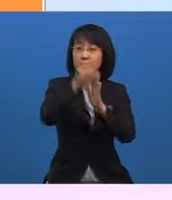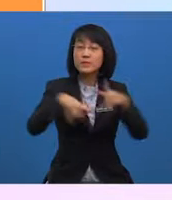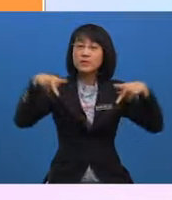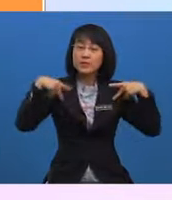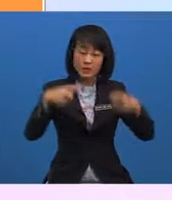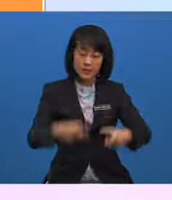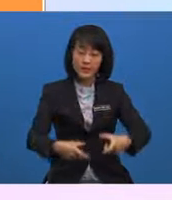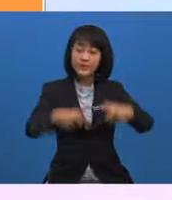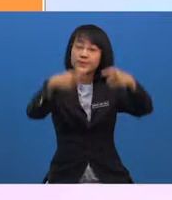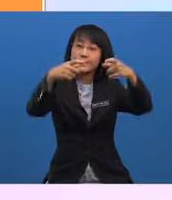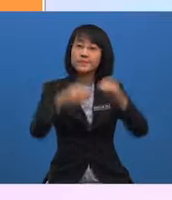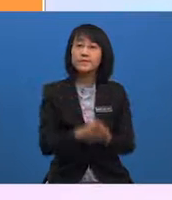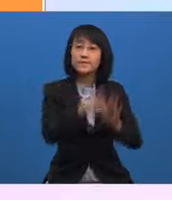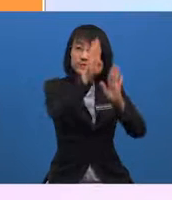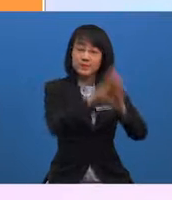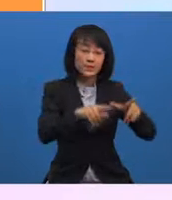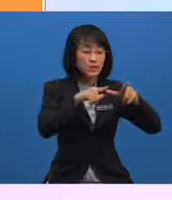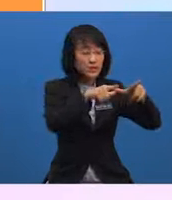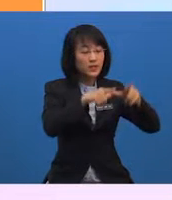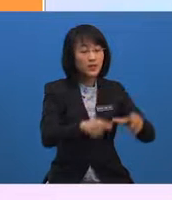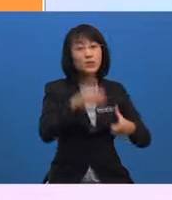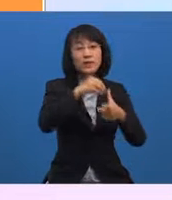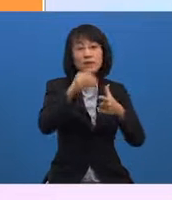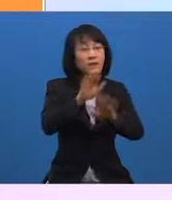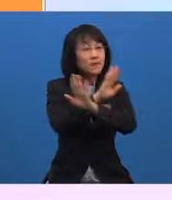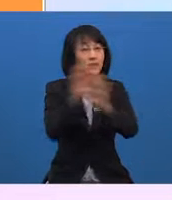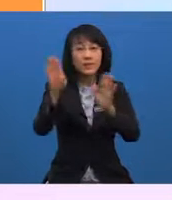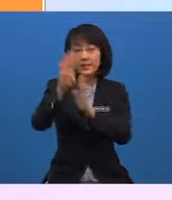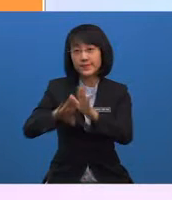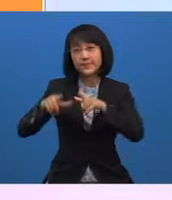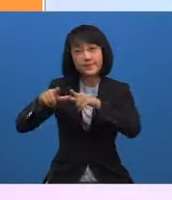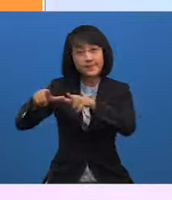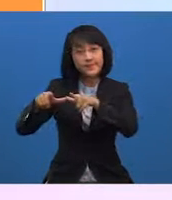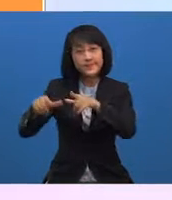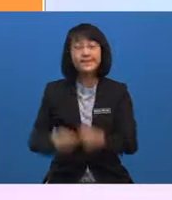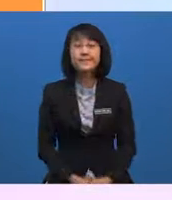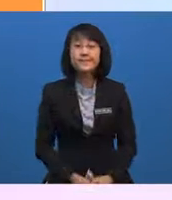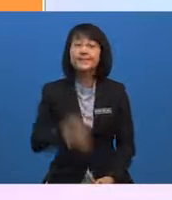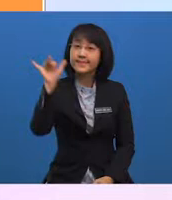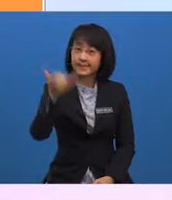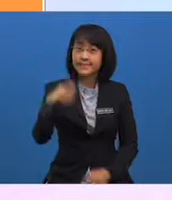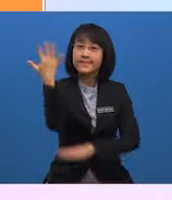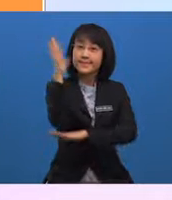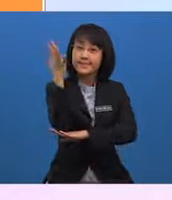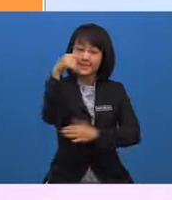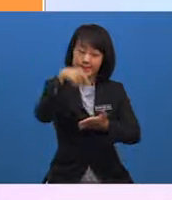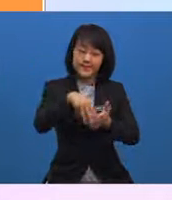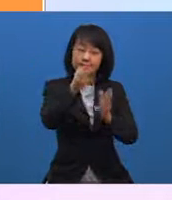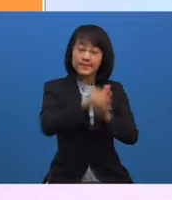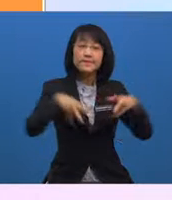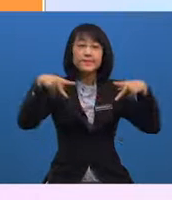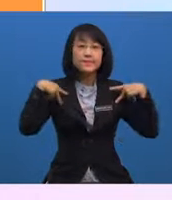mempunyai batang berkayu atau tidak berkayu? Ya, pokok ini